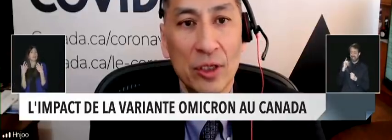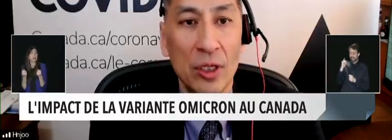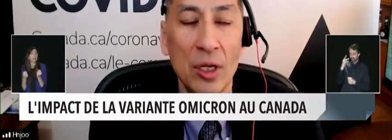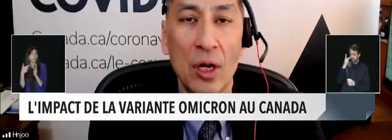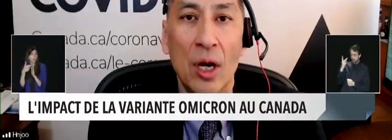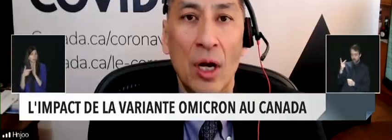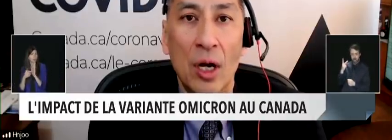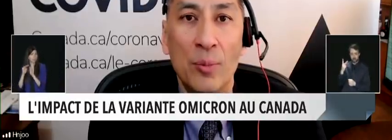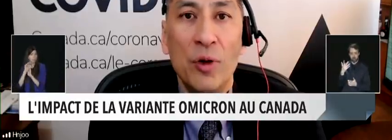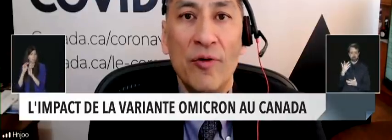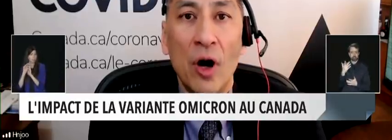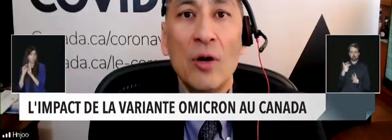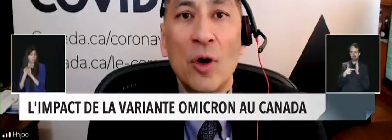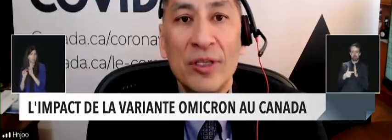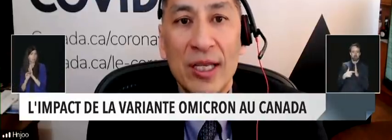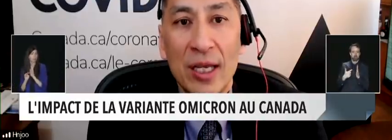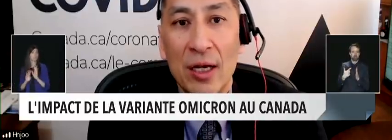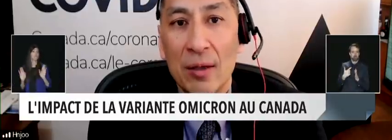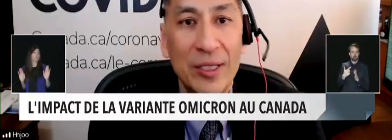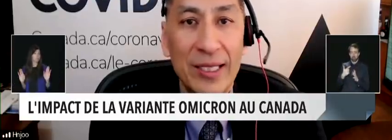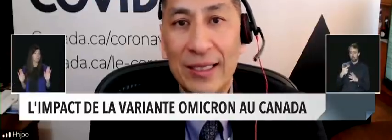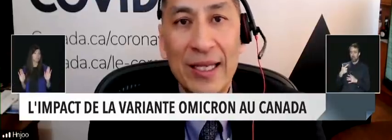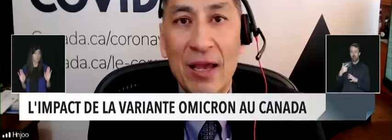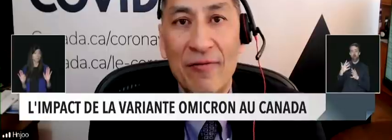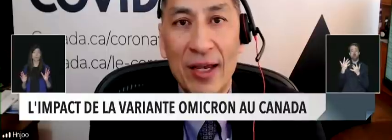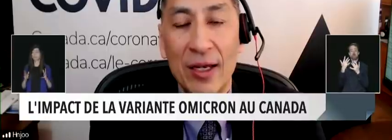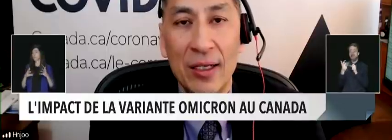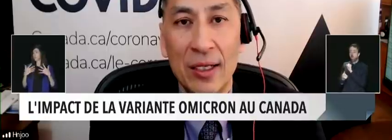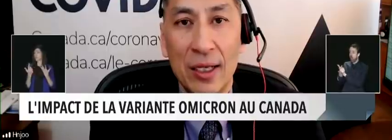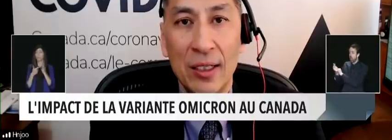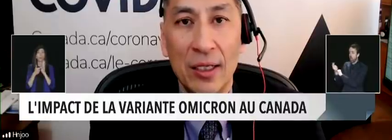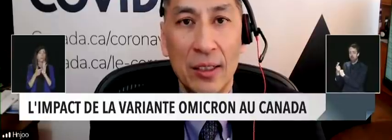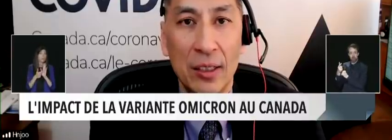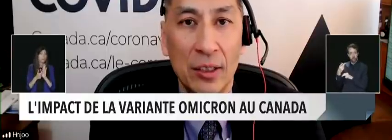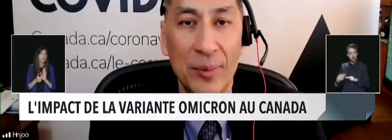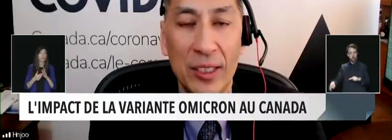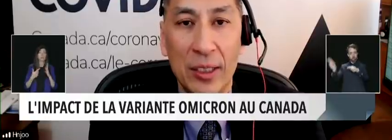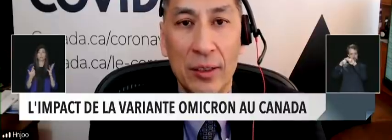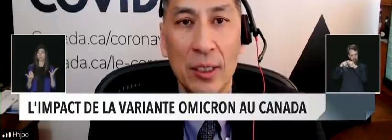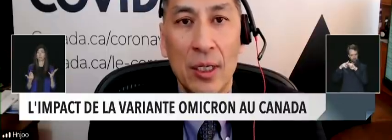des cas peuvent augmenter, peut-être lié avec